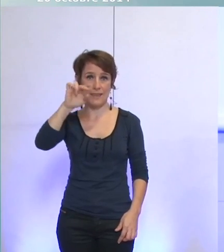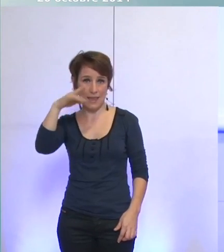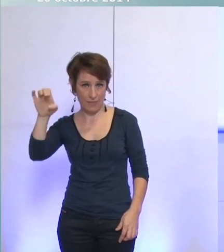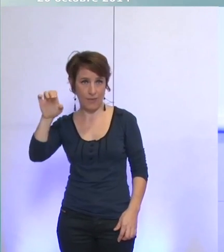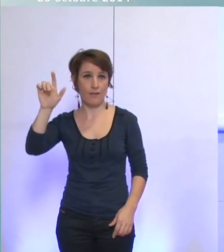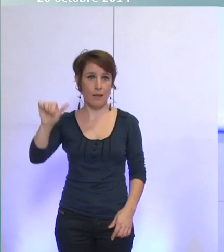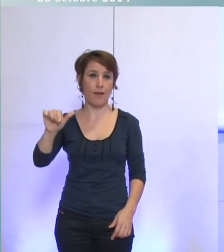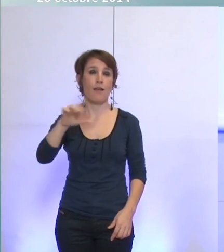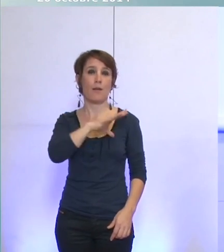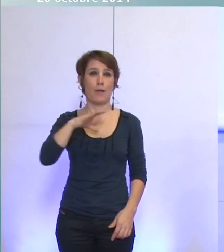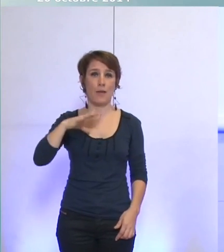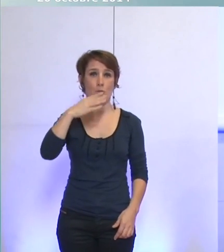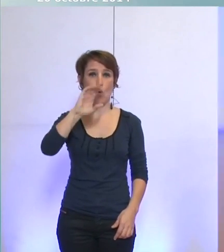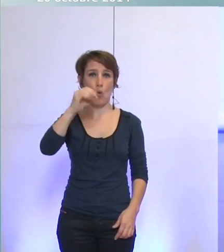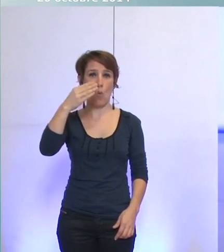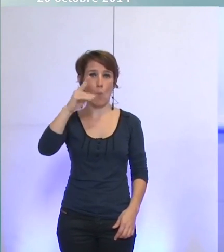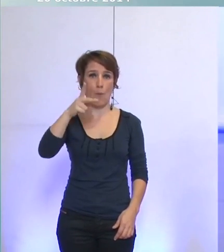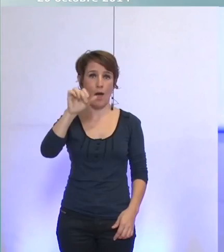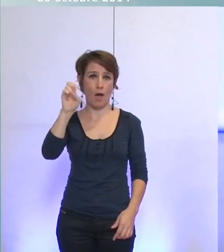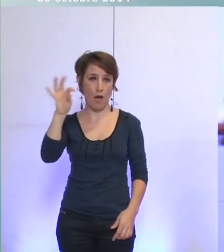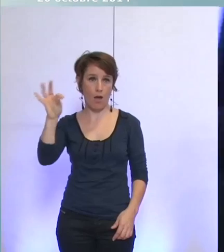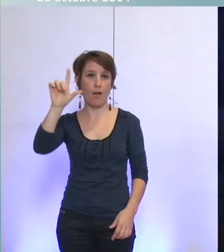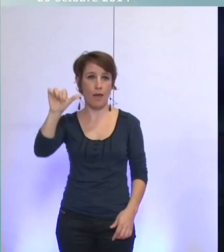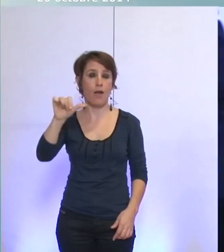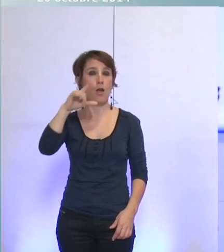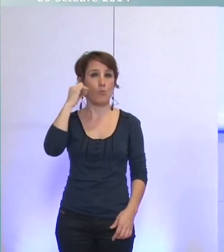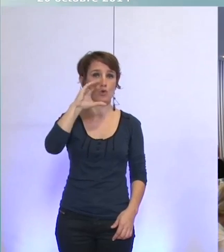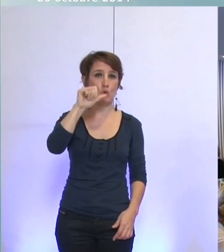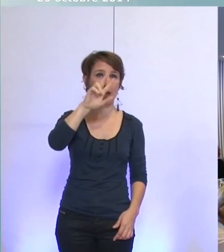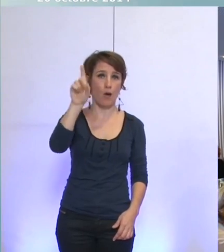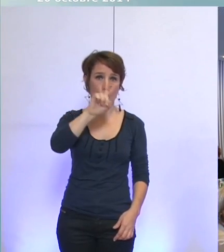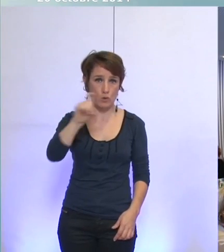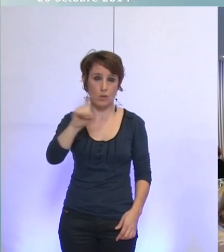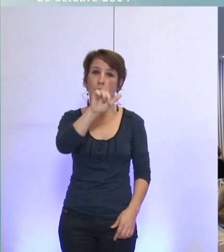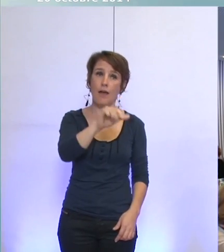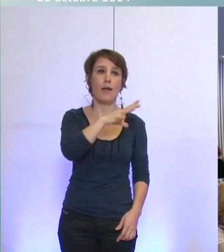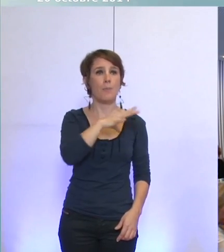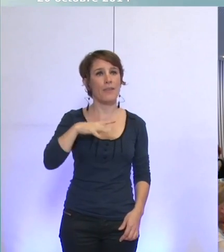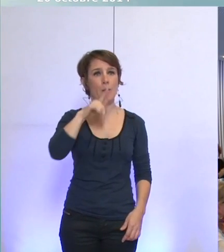Compara, Emmanuel Carroz, Marina Giraudelin,